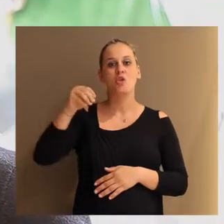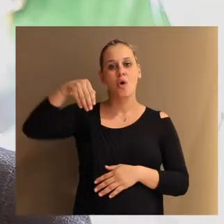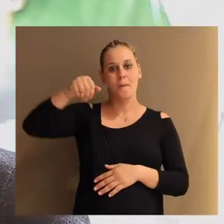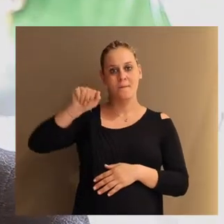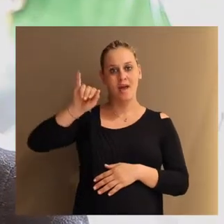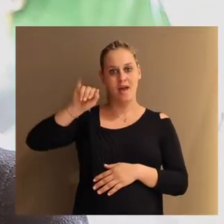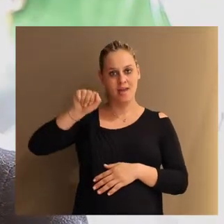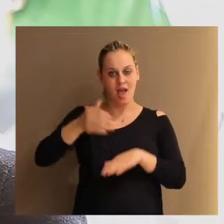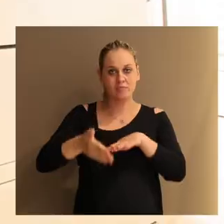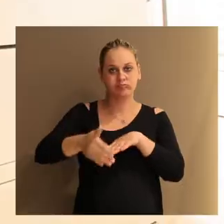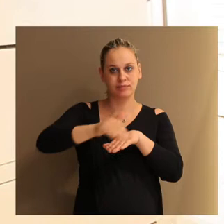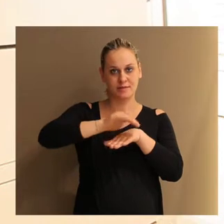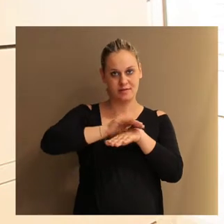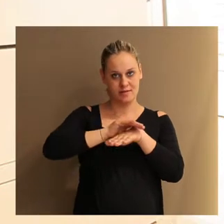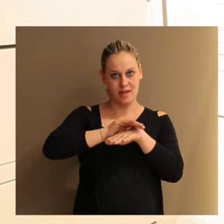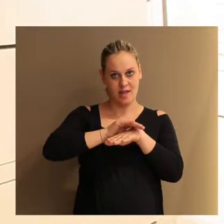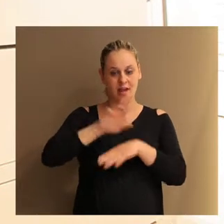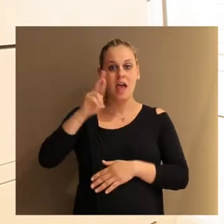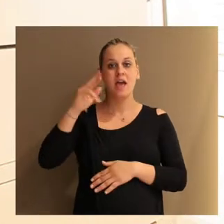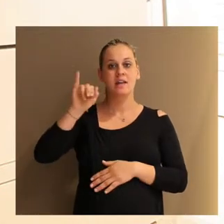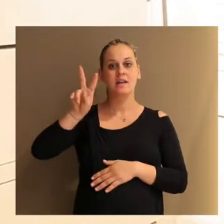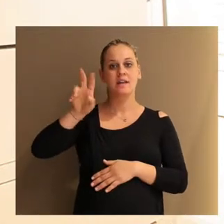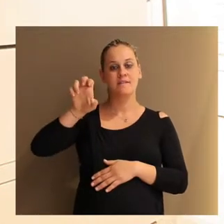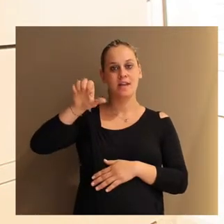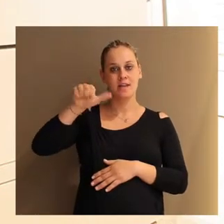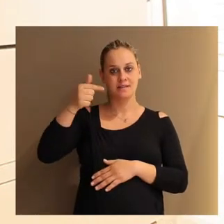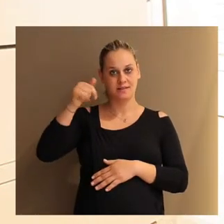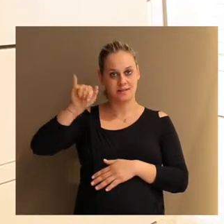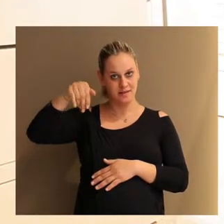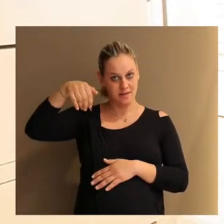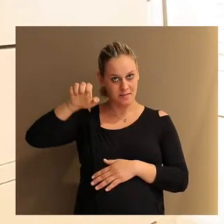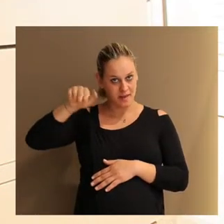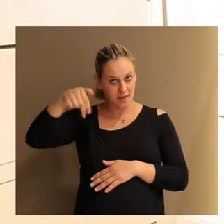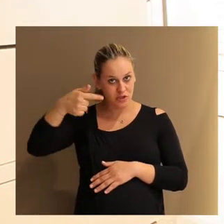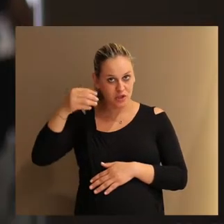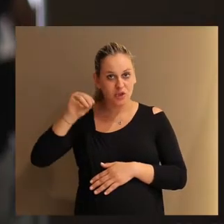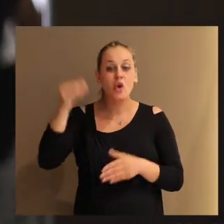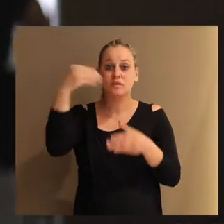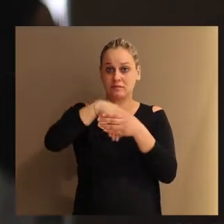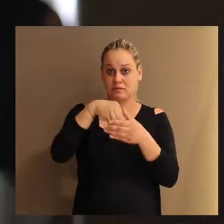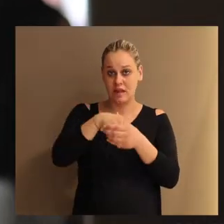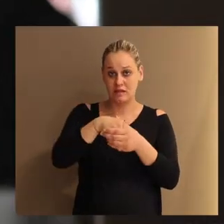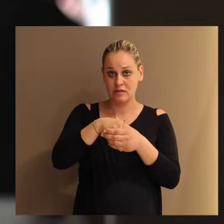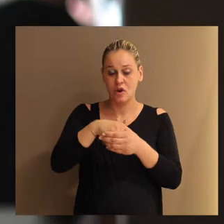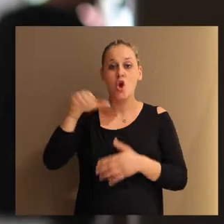è la superficie esterna, il rivestimento, superficie interna, e suola esterna.